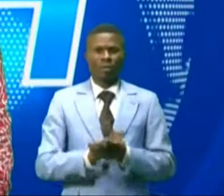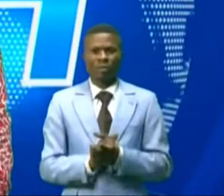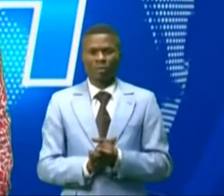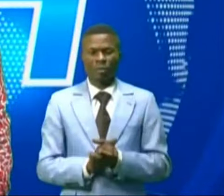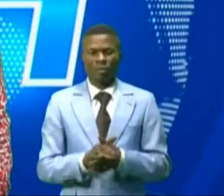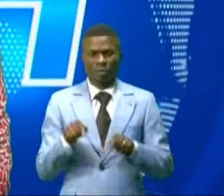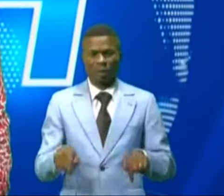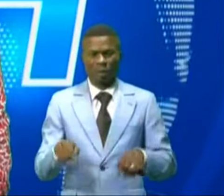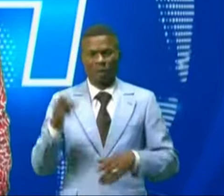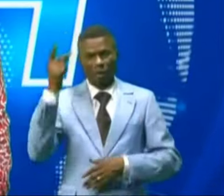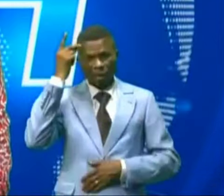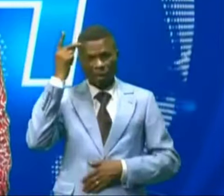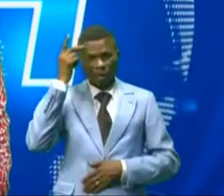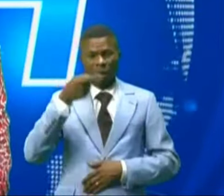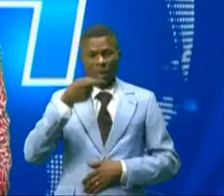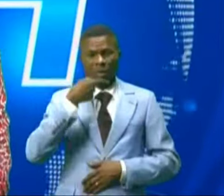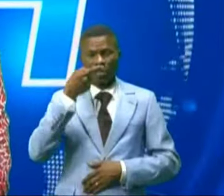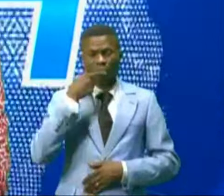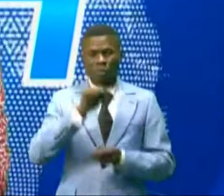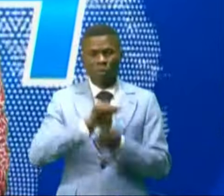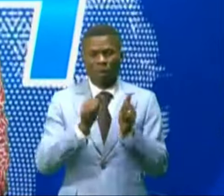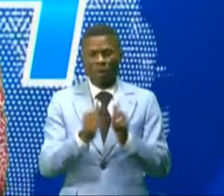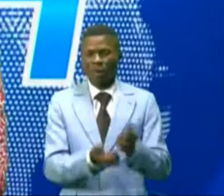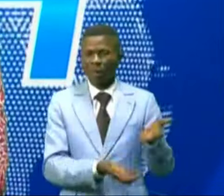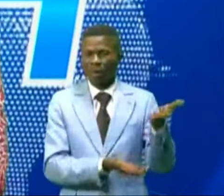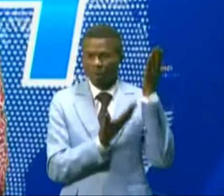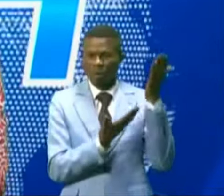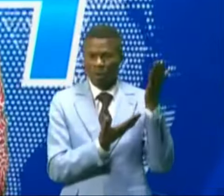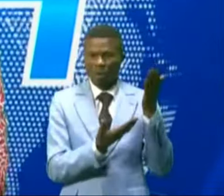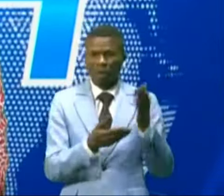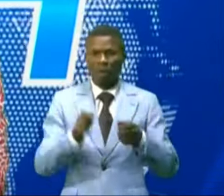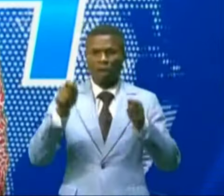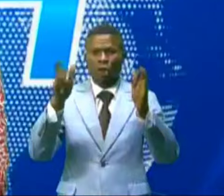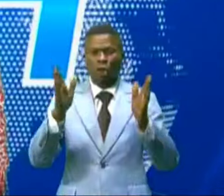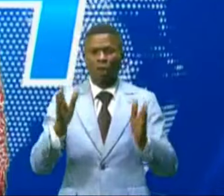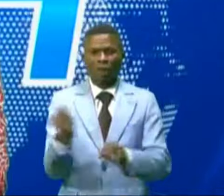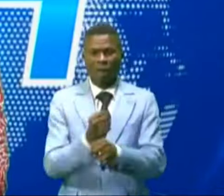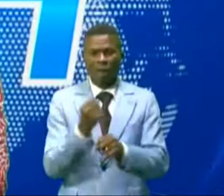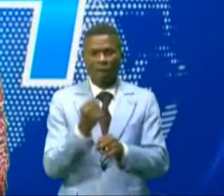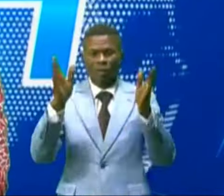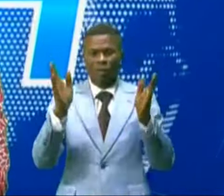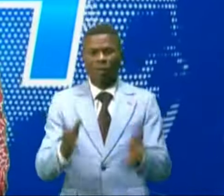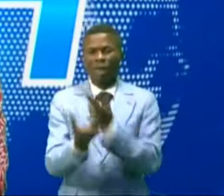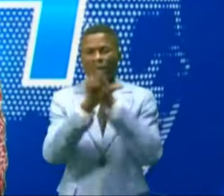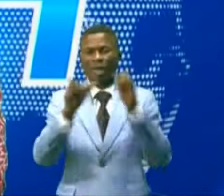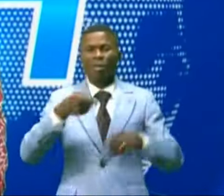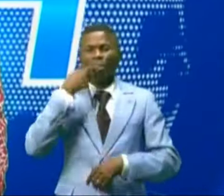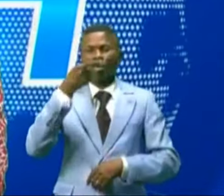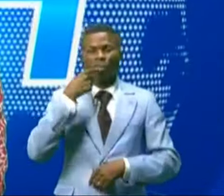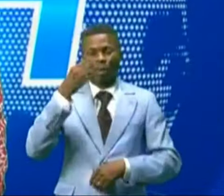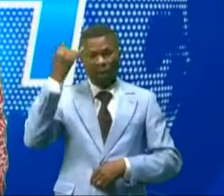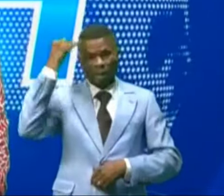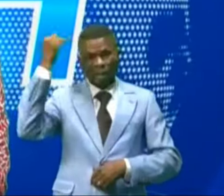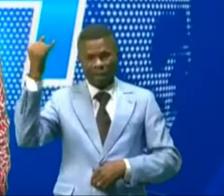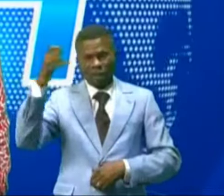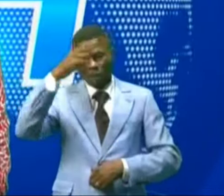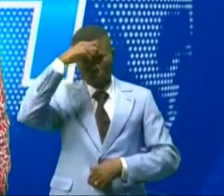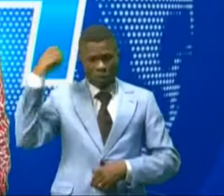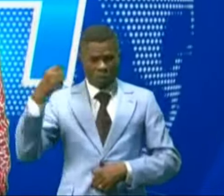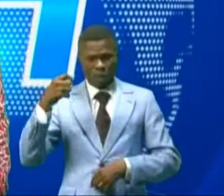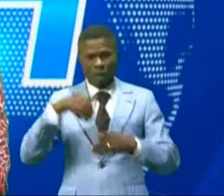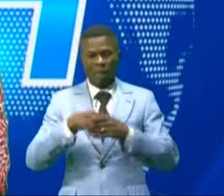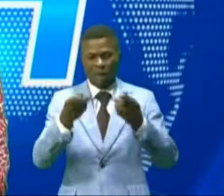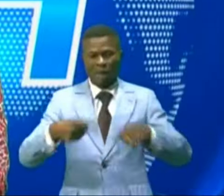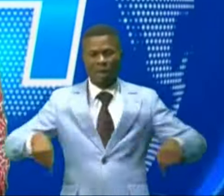Revenons à Kinshasa pour parler de l'importance du journalisme et de la liberté d'expression dans le contexte de la crise